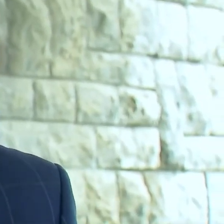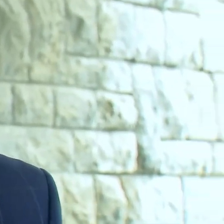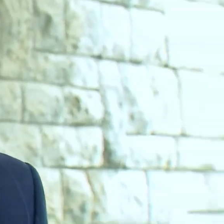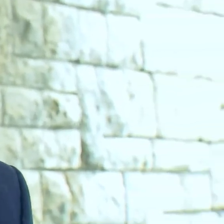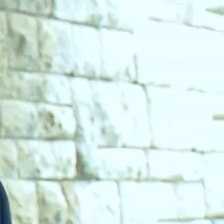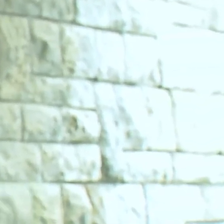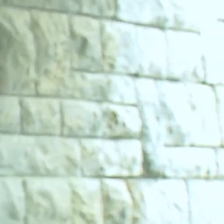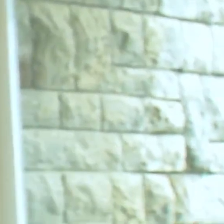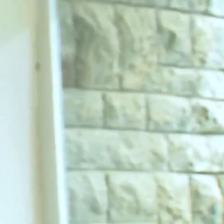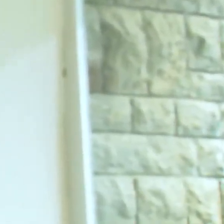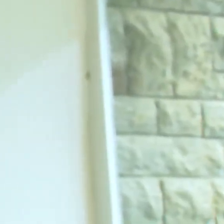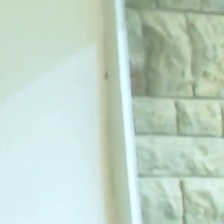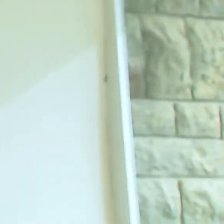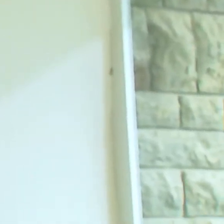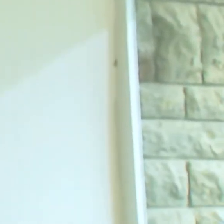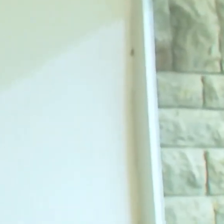Ömer diğer tarafa döndü.